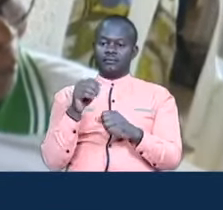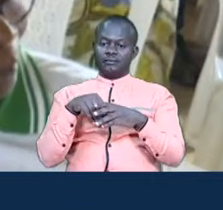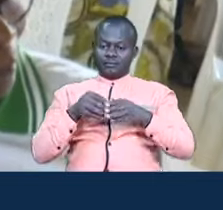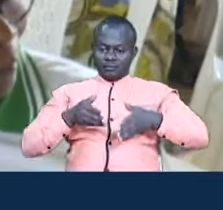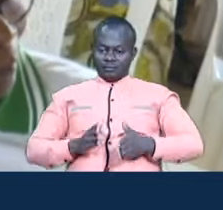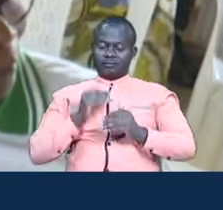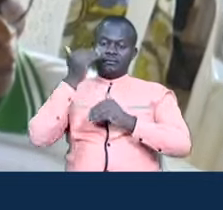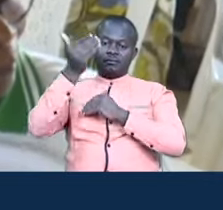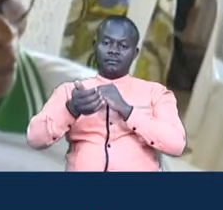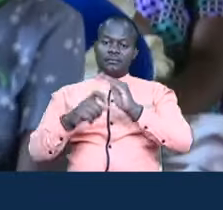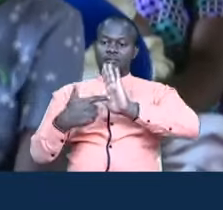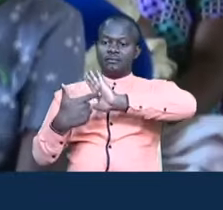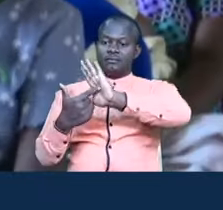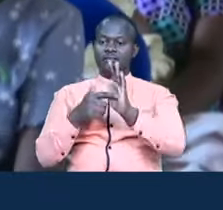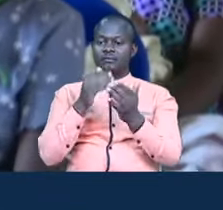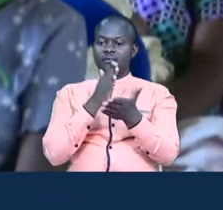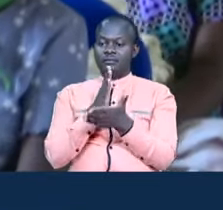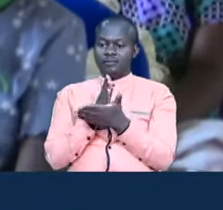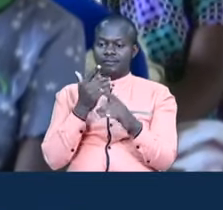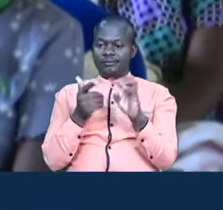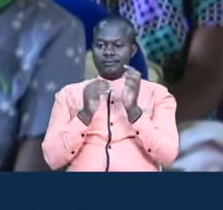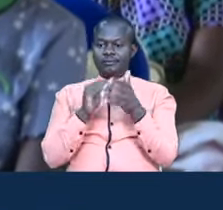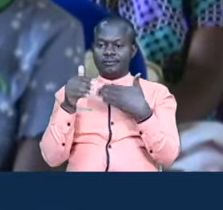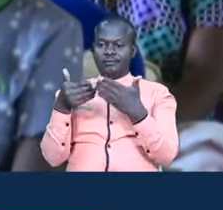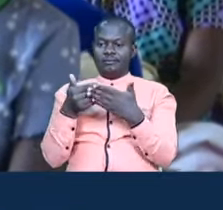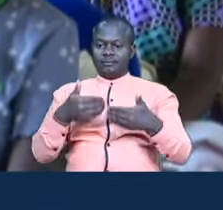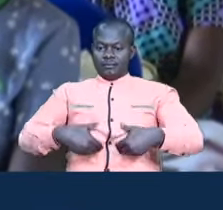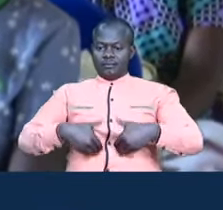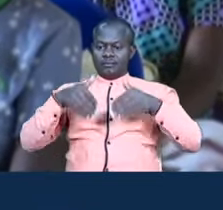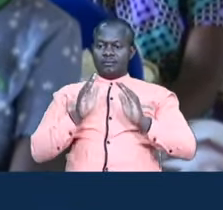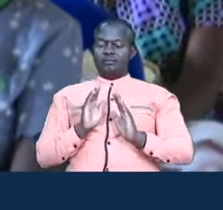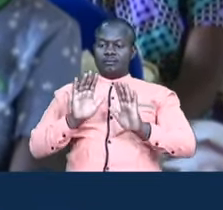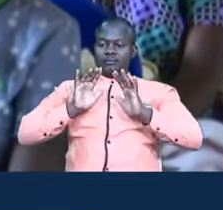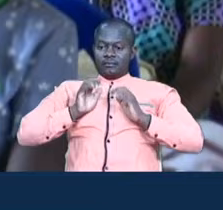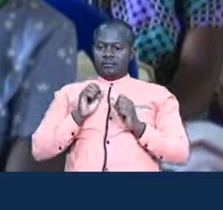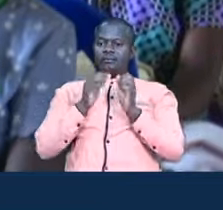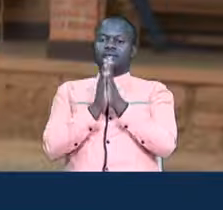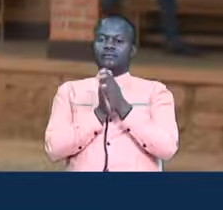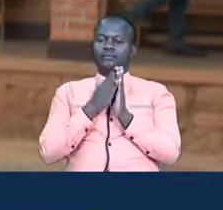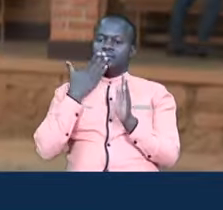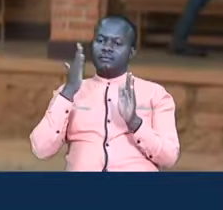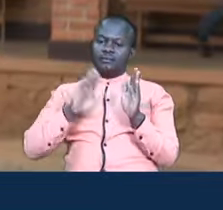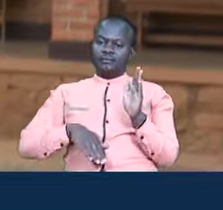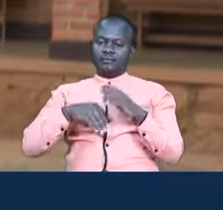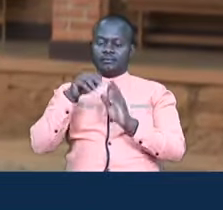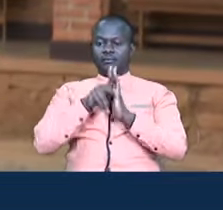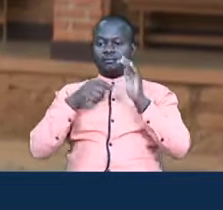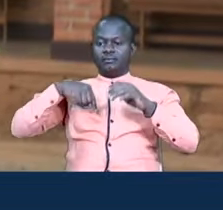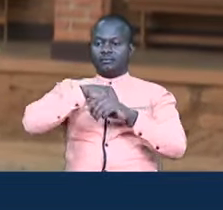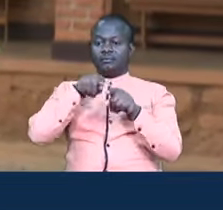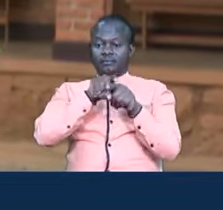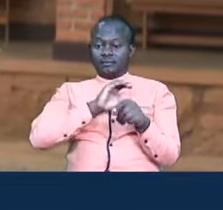yacyo bigomba kurangwa no kubwizanya ukuri kandi abakiri bato bakirinda umurage w'amateka mabi. Mu mahame yacu